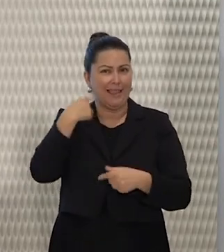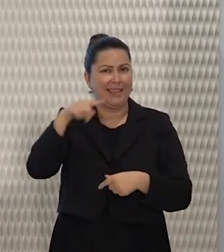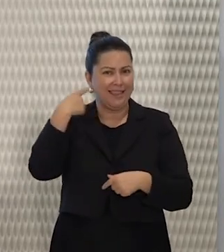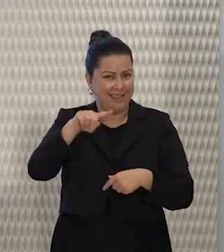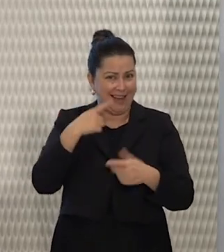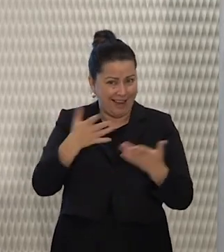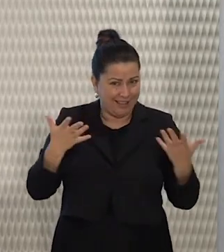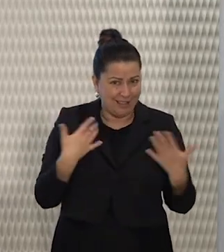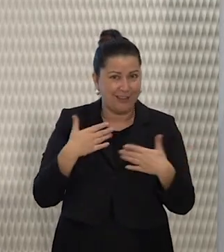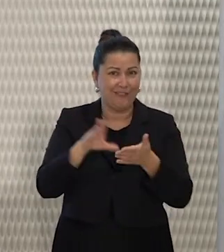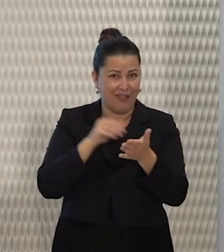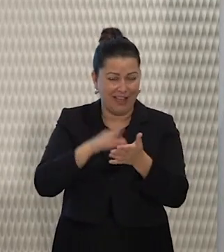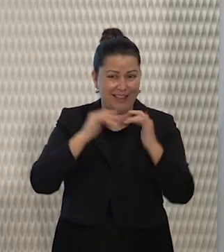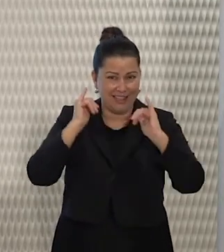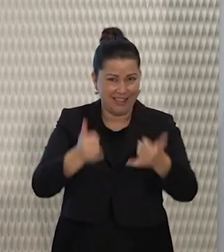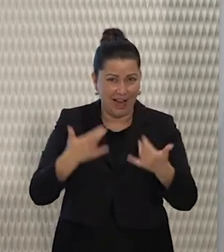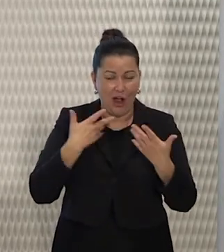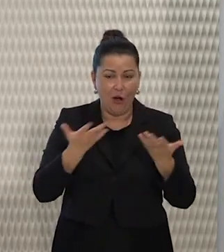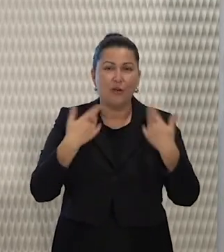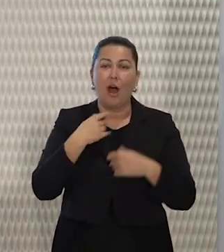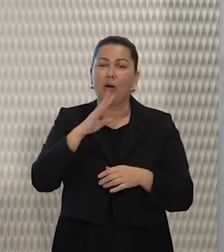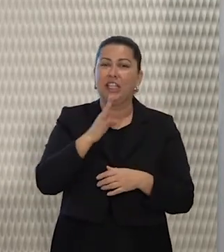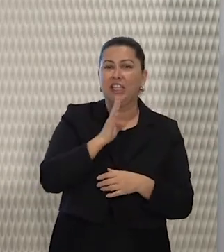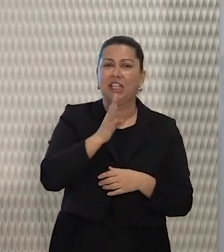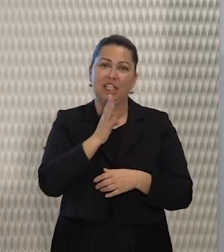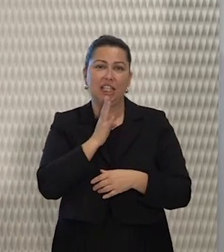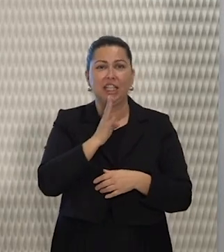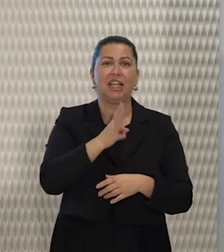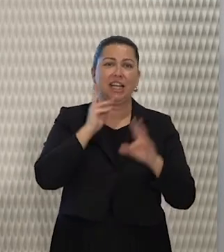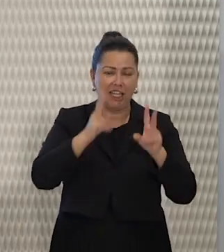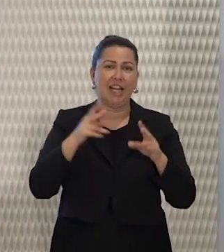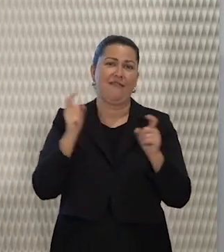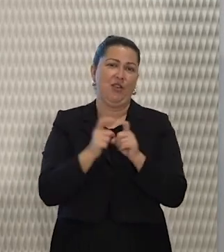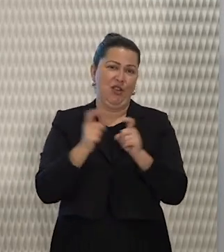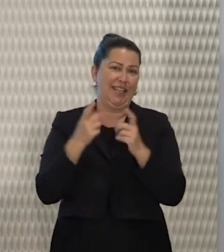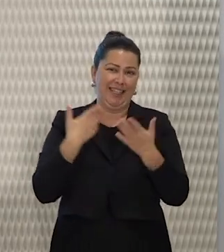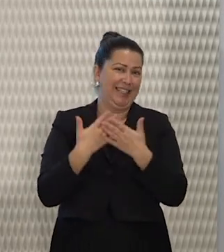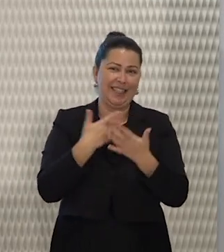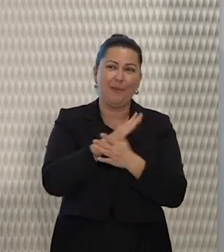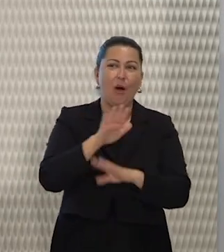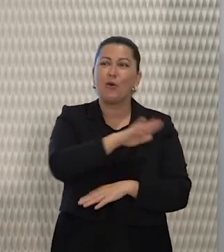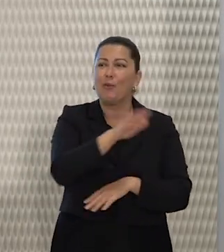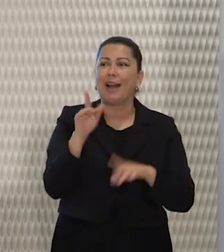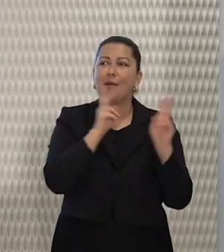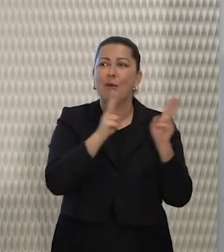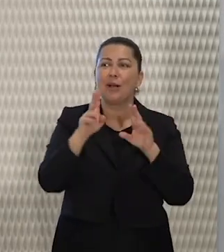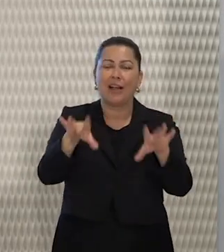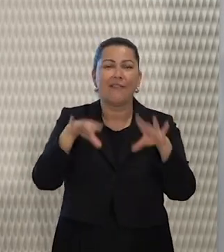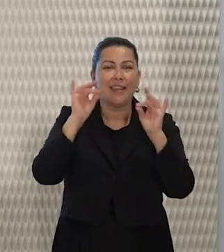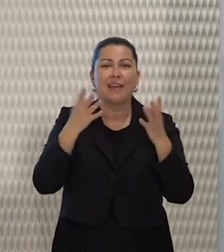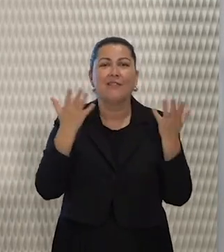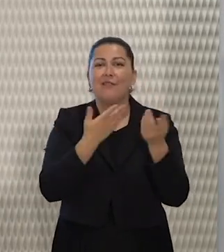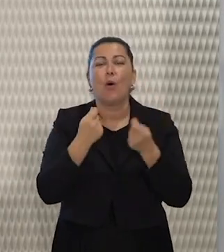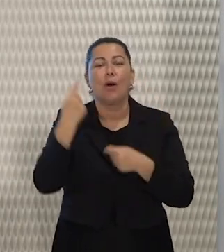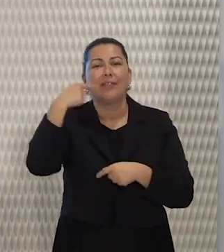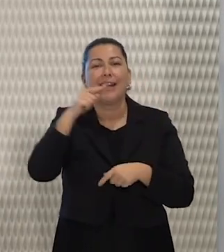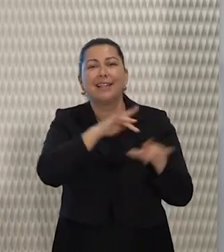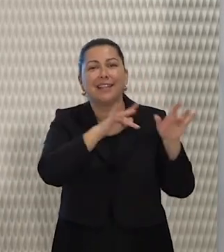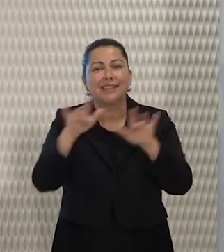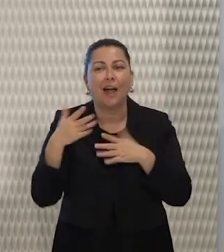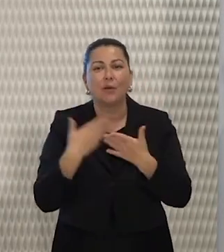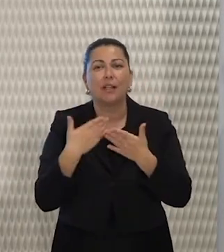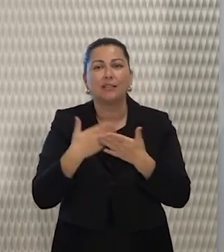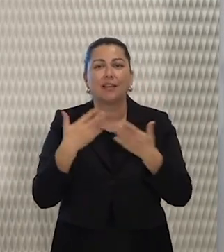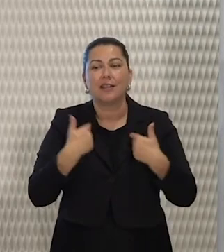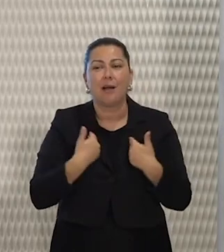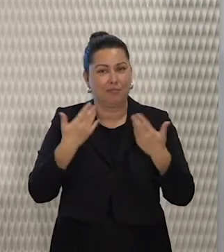in dem Sinne einsetzen, das Mundwerk, das rennt. Also hier einfach die Möglichkeit finden, dort einzusetzen, wo die Talente da sind. Und ich bin